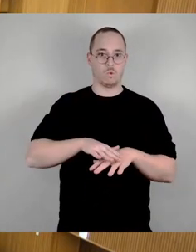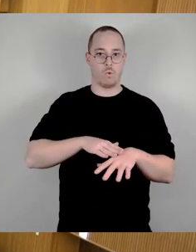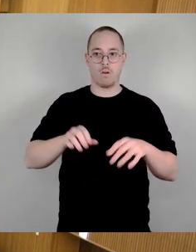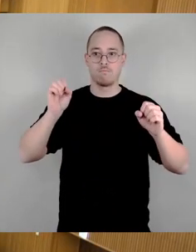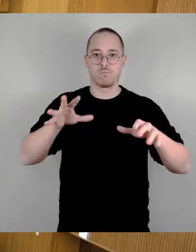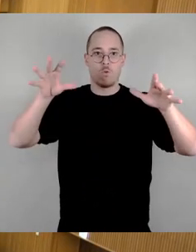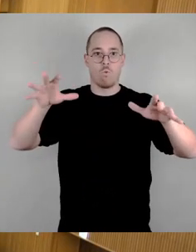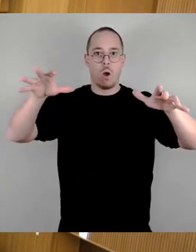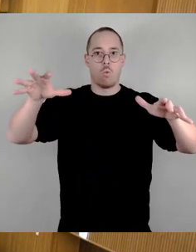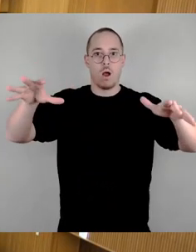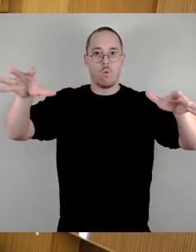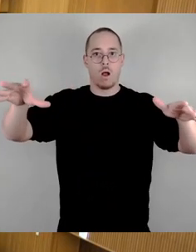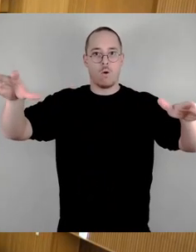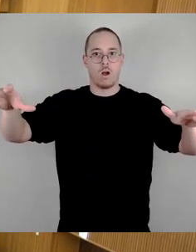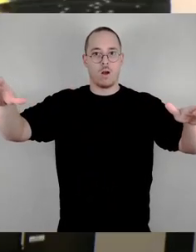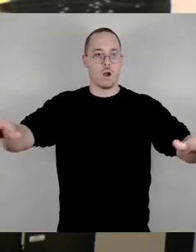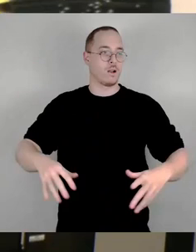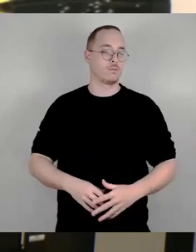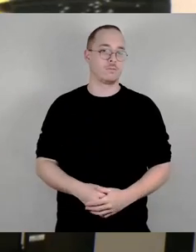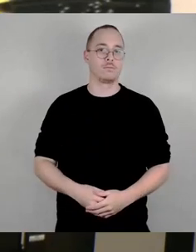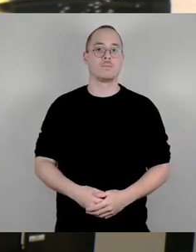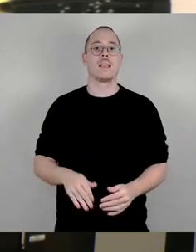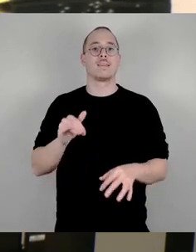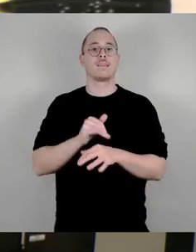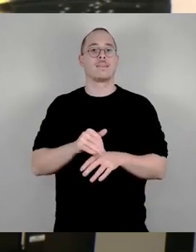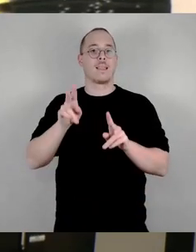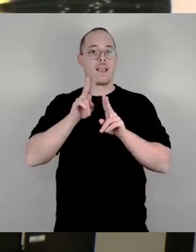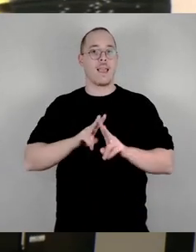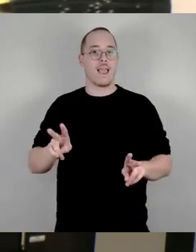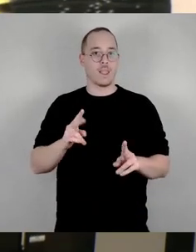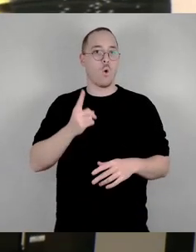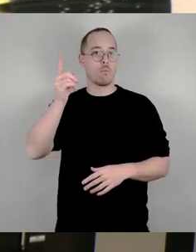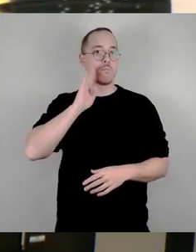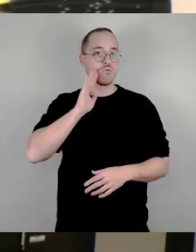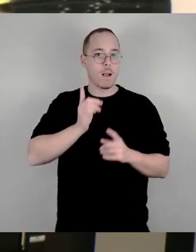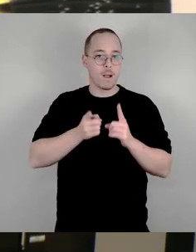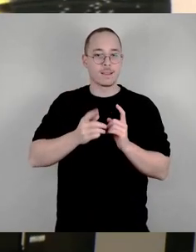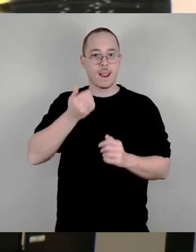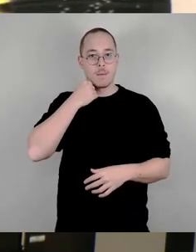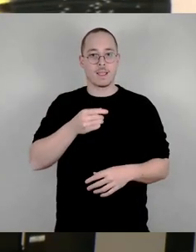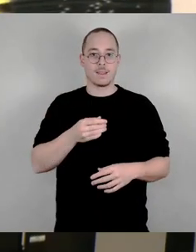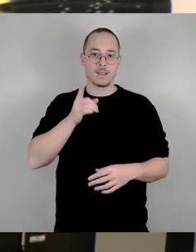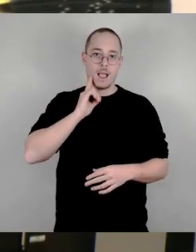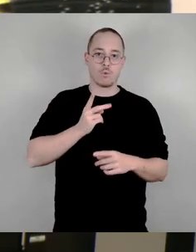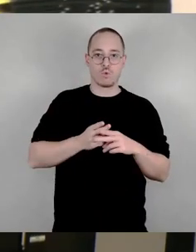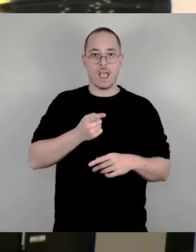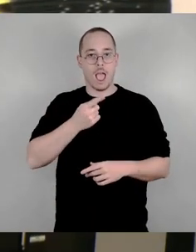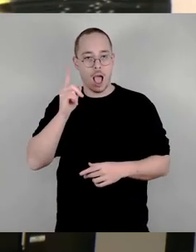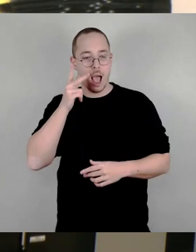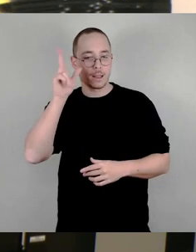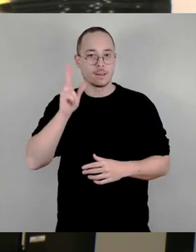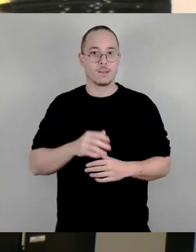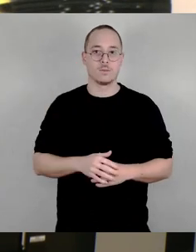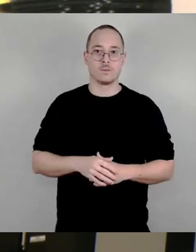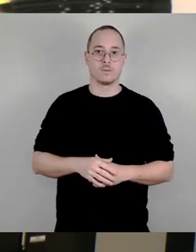geehrter Oberbürgermeister, sehr geehrte Damen und Herren, ein kleiner Punkt, aber ich denke aus Neustädter Sicht ganz wichtig.